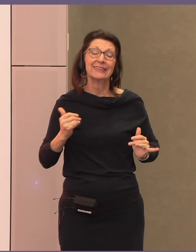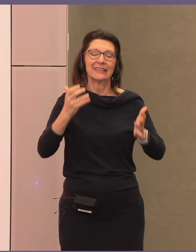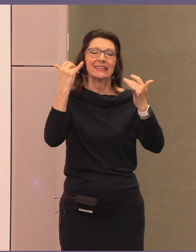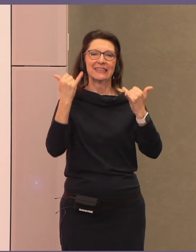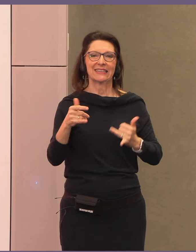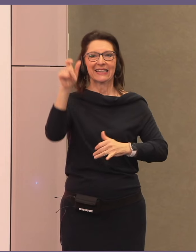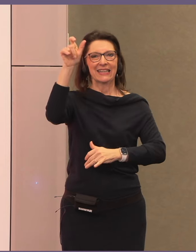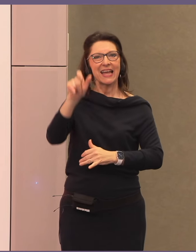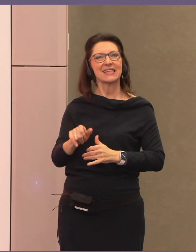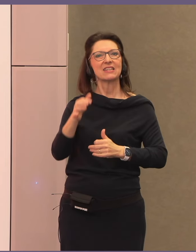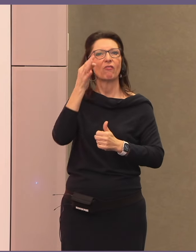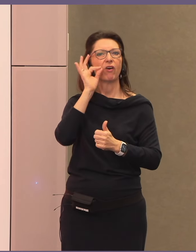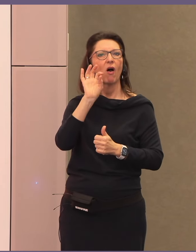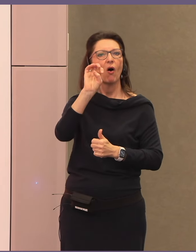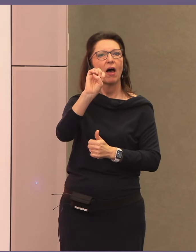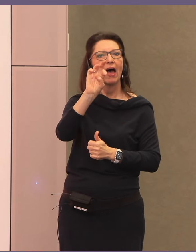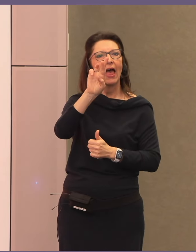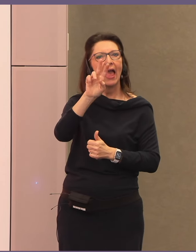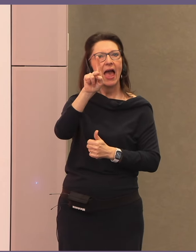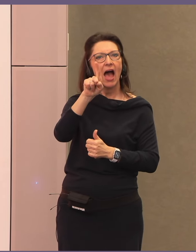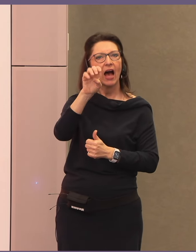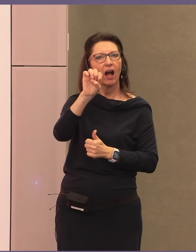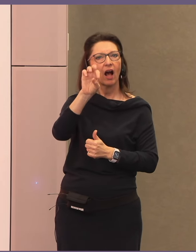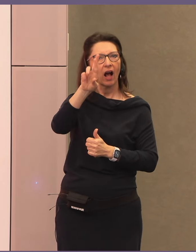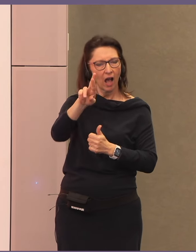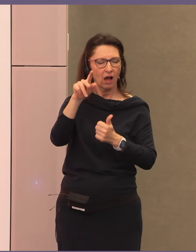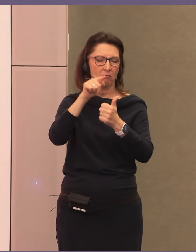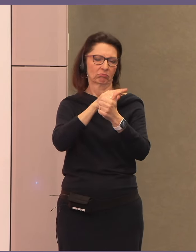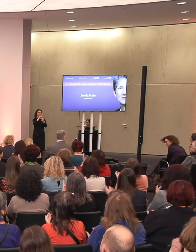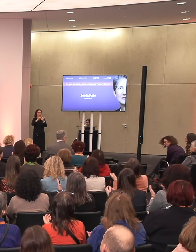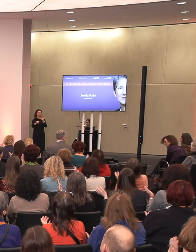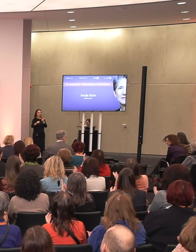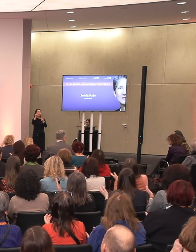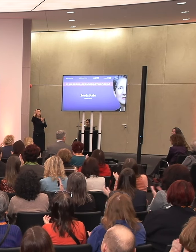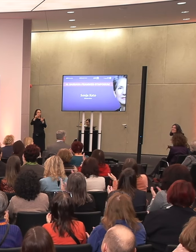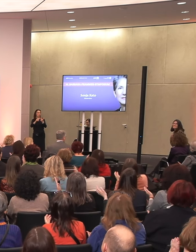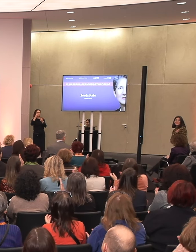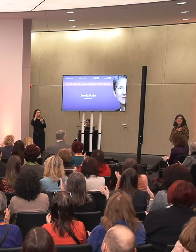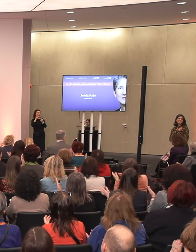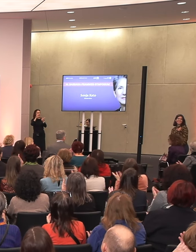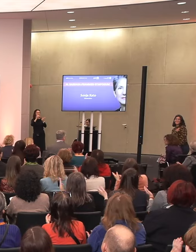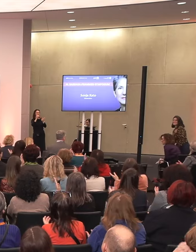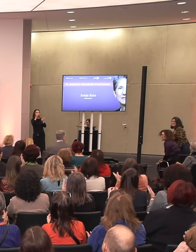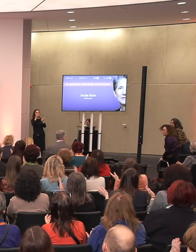für Linda Erker und Aishe Dürsün. Schön, dass Sie beide bei uns sind.